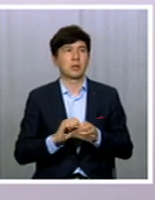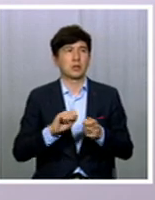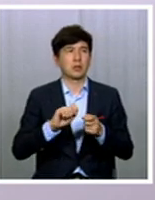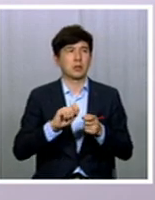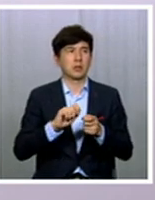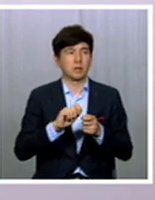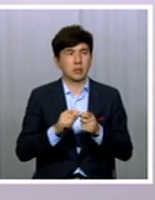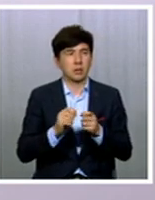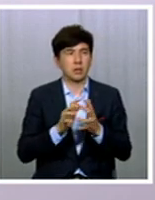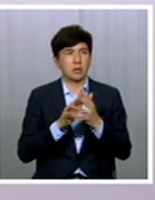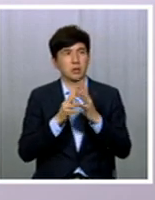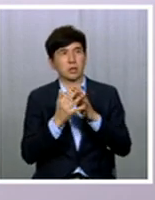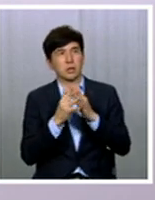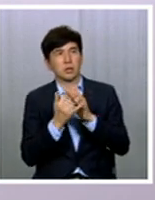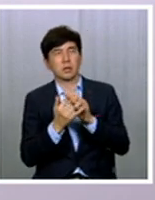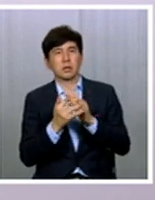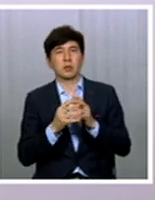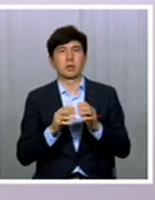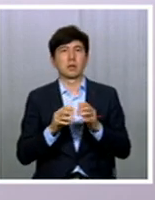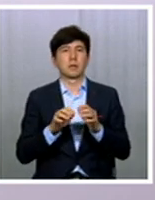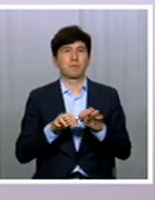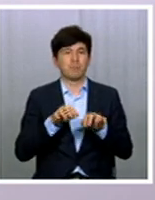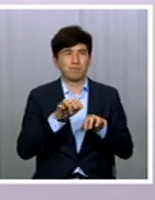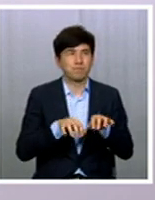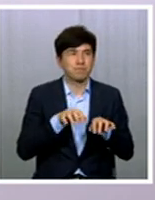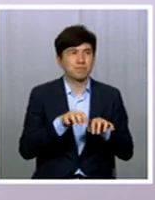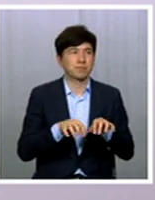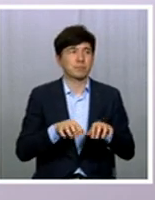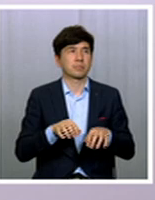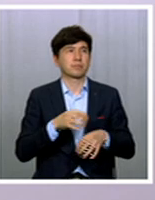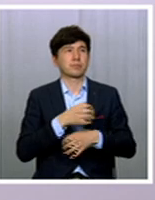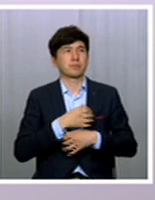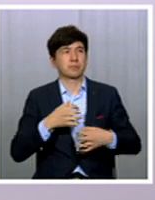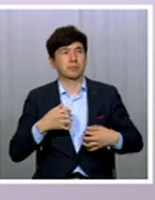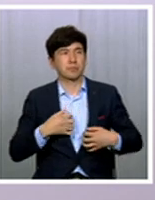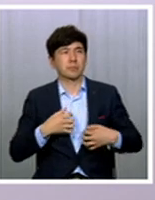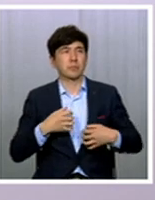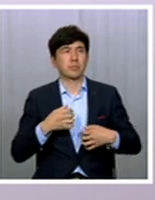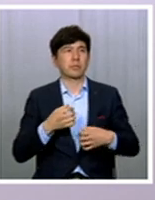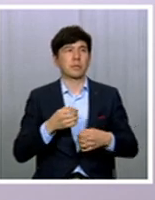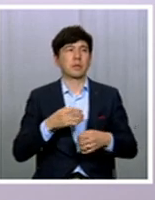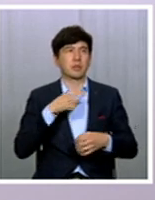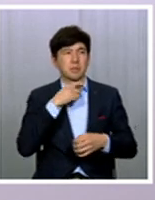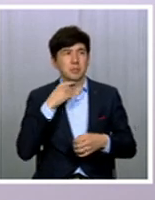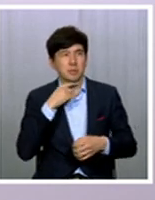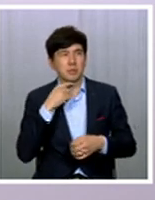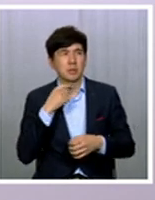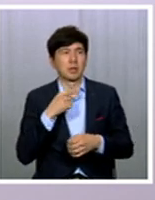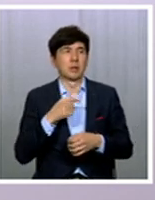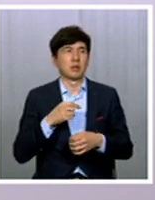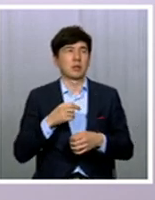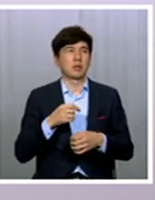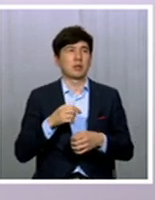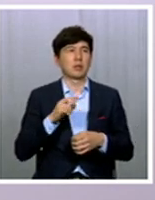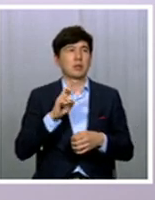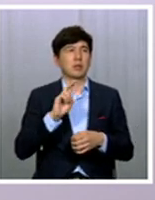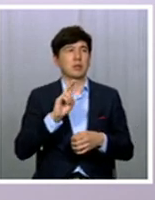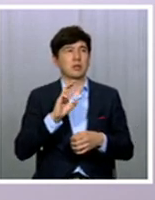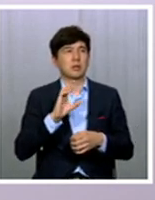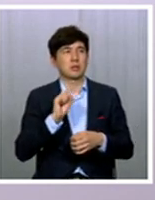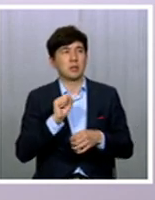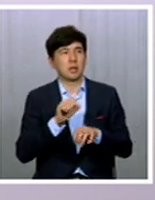ауыл шаруашылығының ішінде мал шаруашылығы саласында тері, ет өнімдері, қант өнімдері, өсімдік